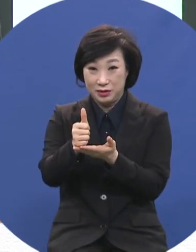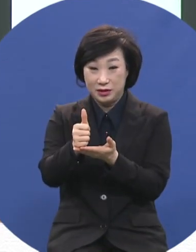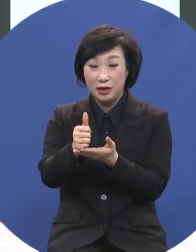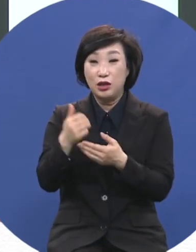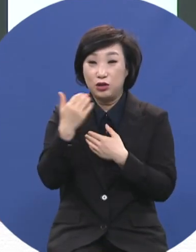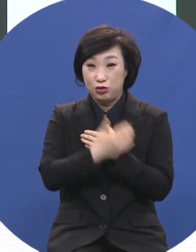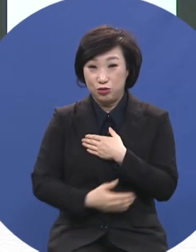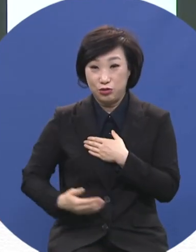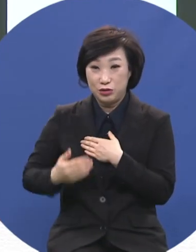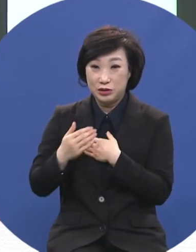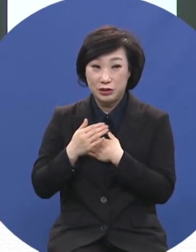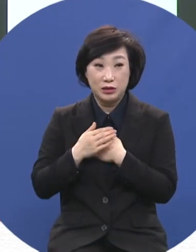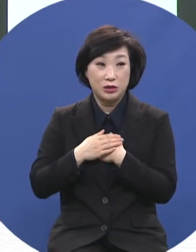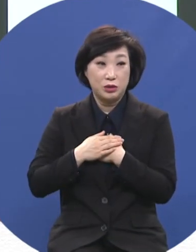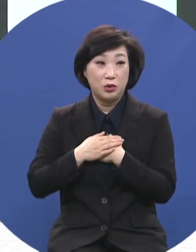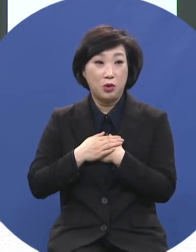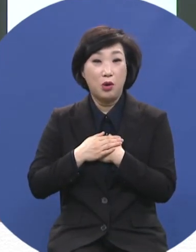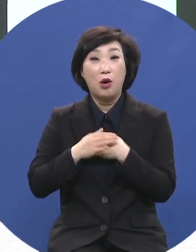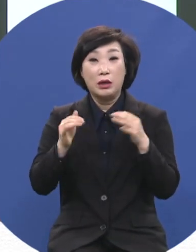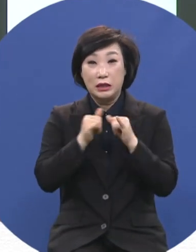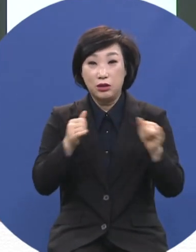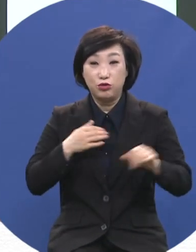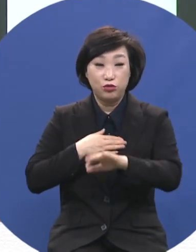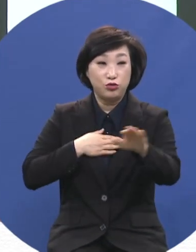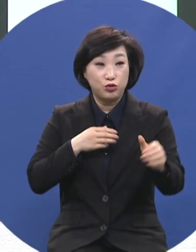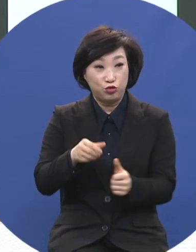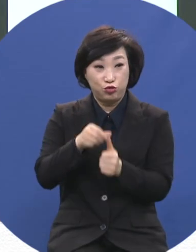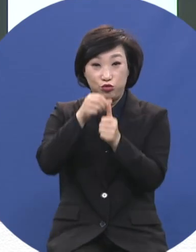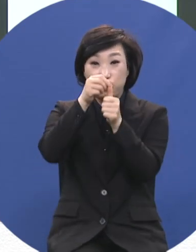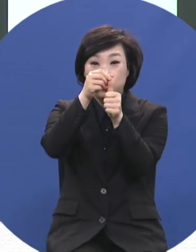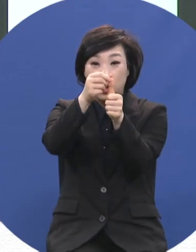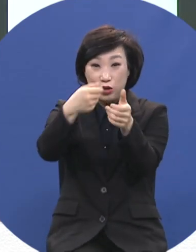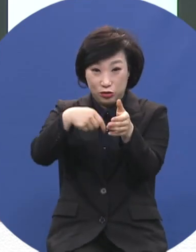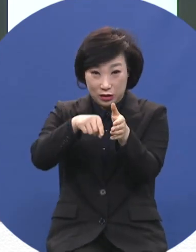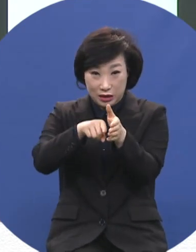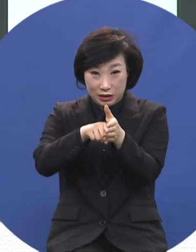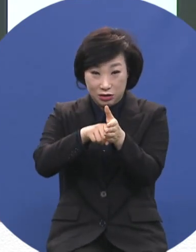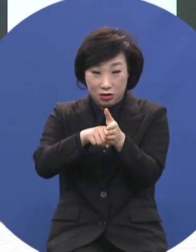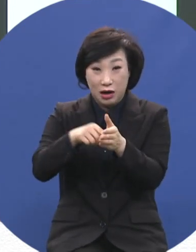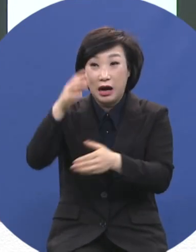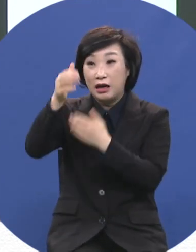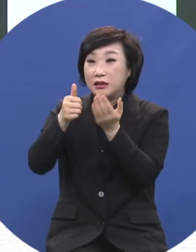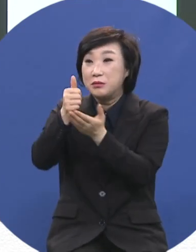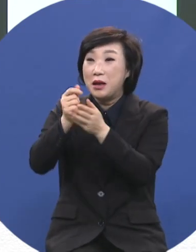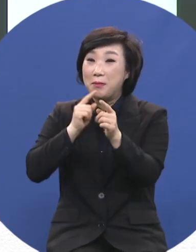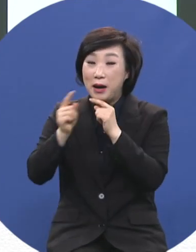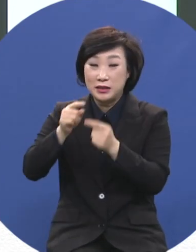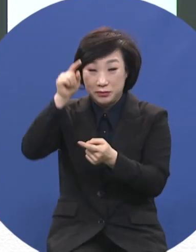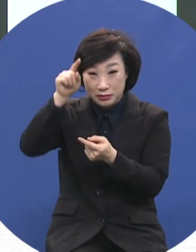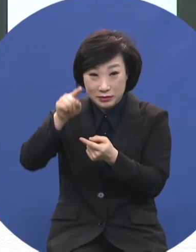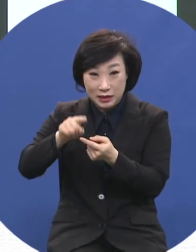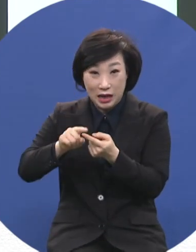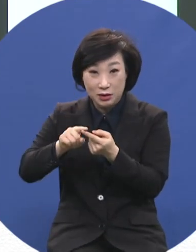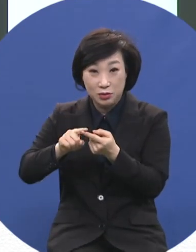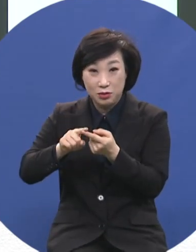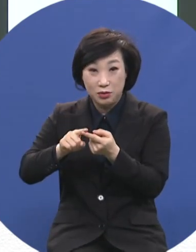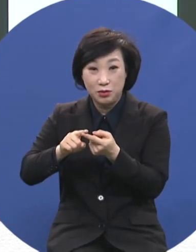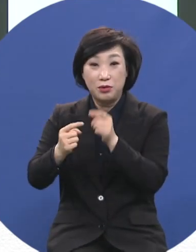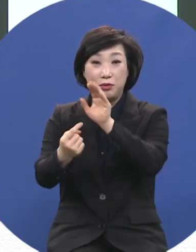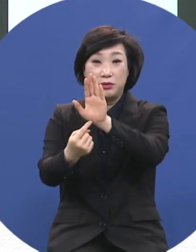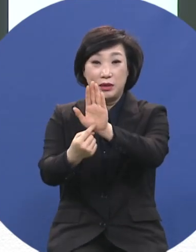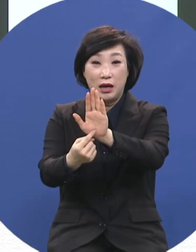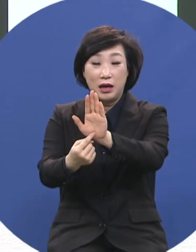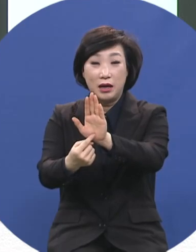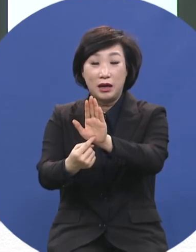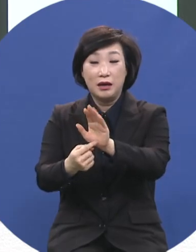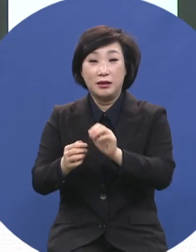그의 육신으로 인류를 구원하기 위해서 하나님 말씀하신 그대로